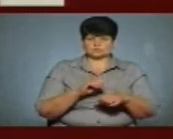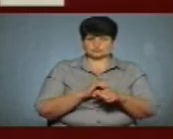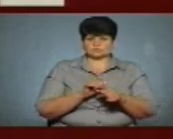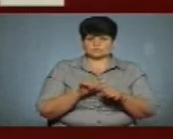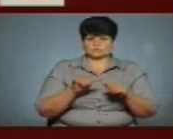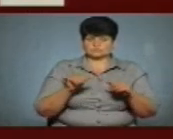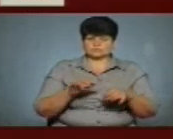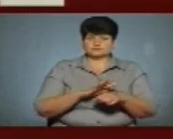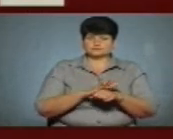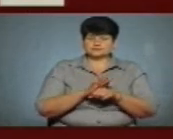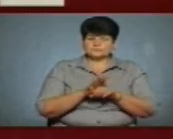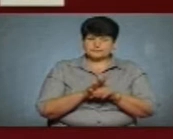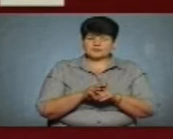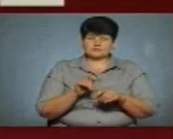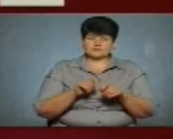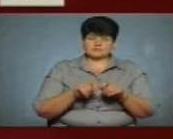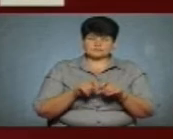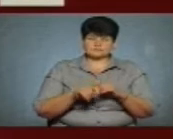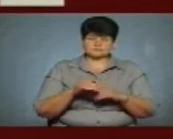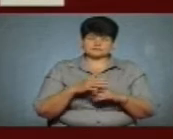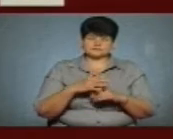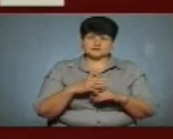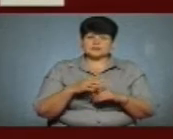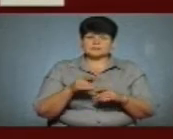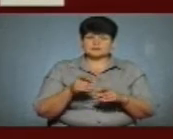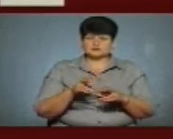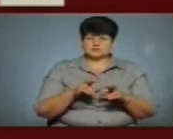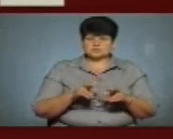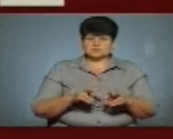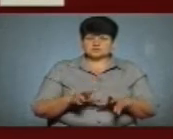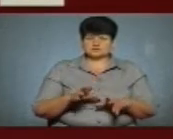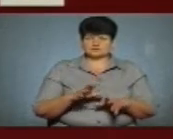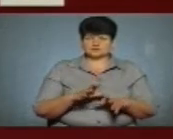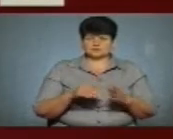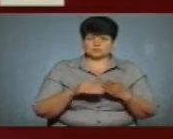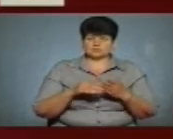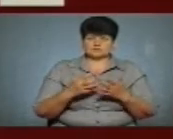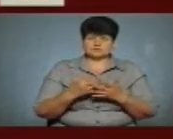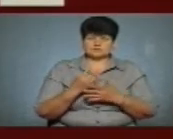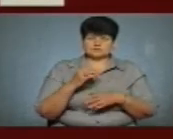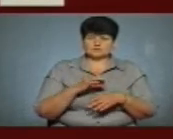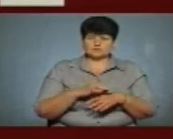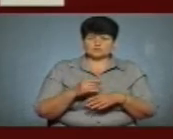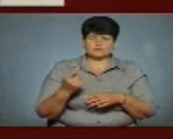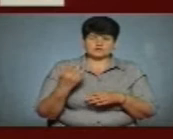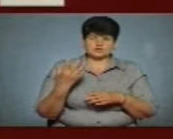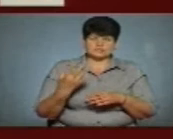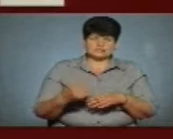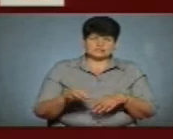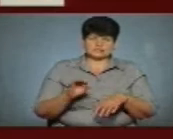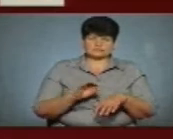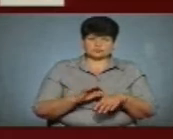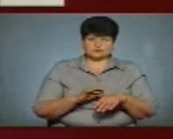обстежили 26 301 особу. Це дослідження, каже Володимир Паничев, допомагає виявити хворобу у перші дні